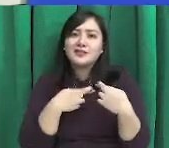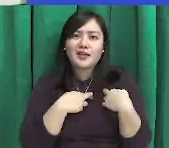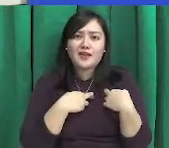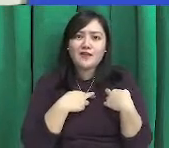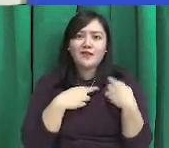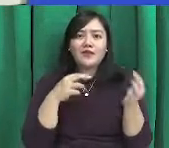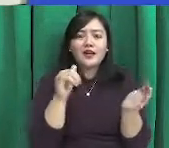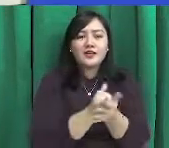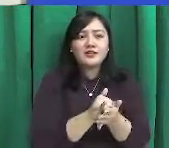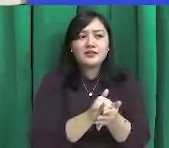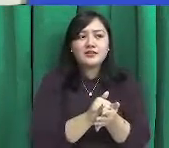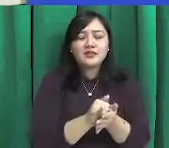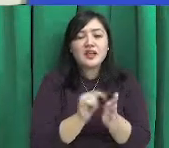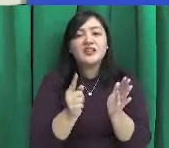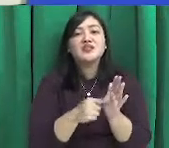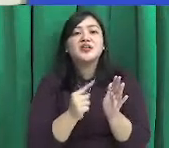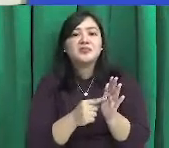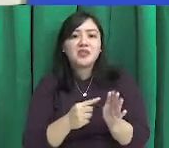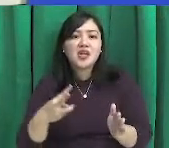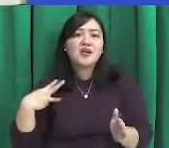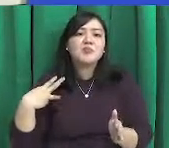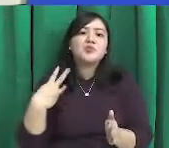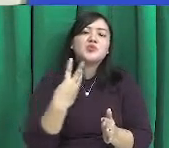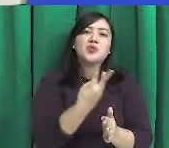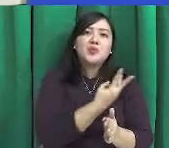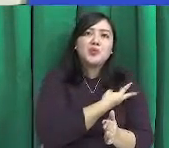natin ay hahaluan natin ng tradisyon.